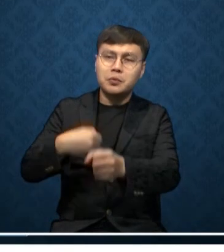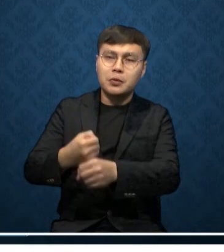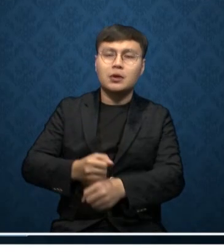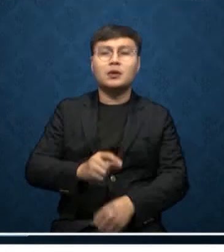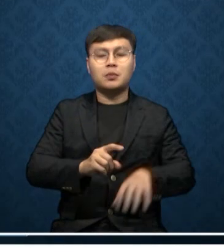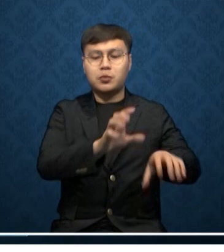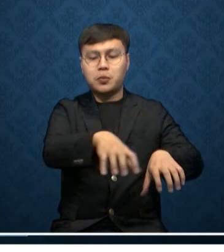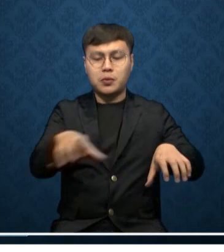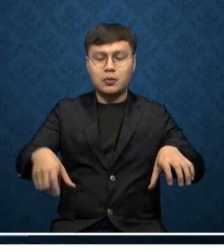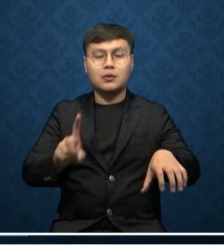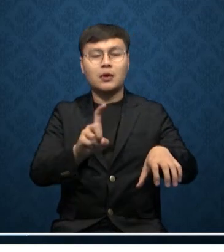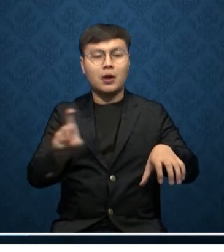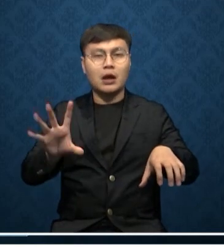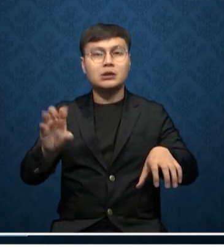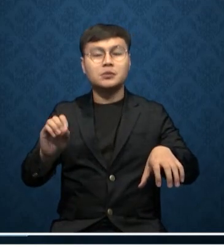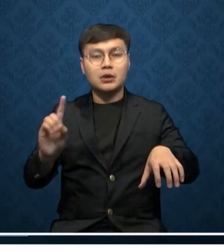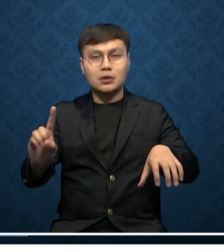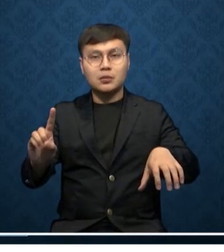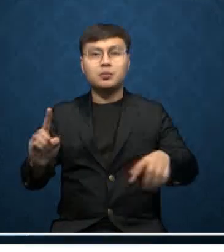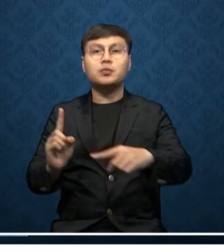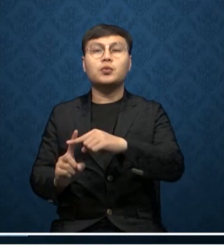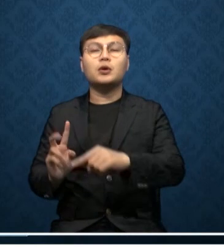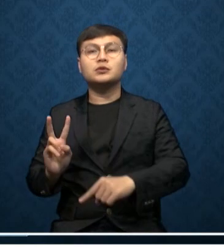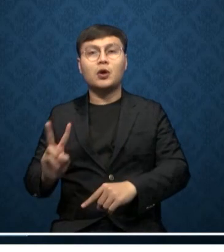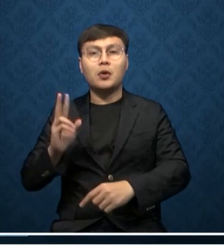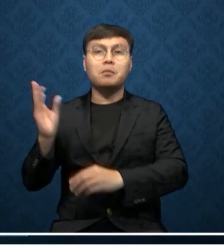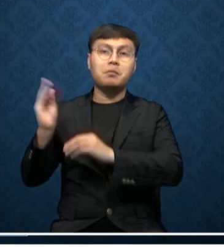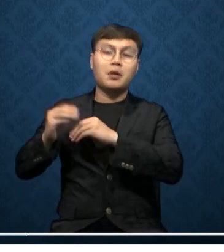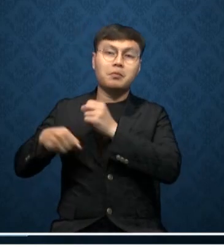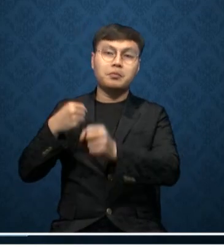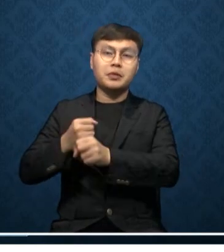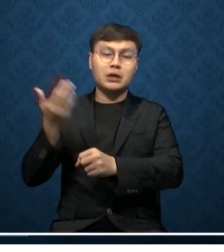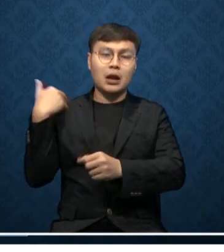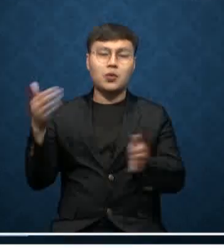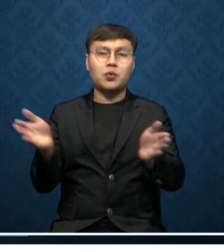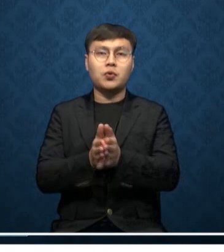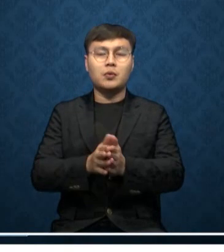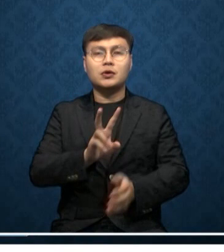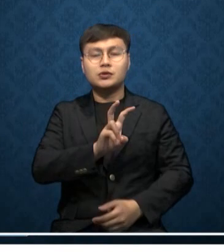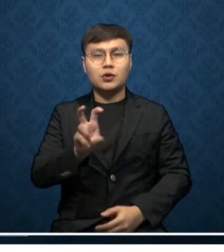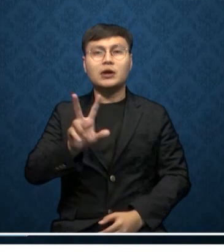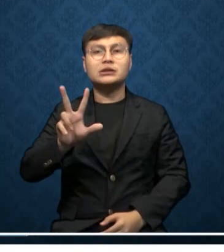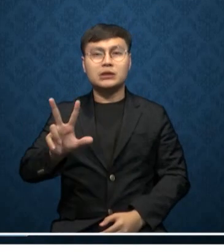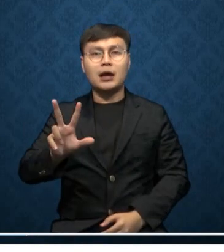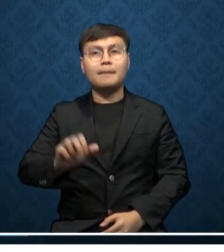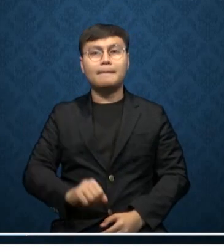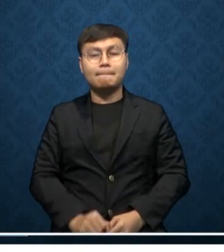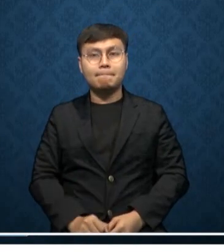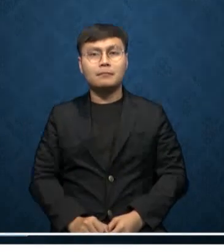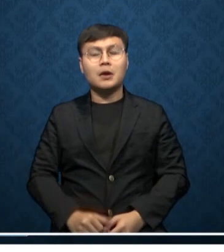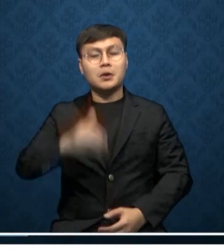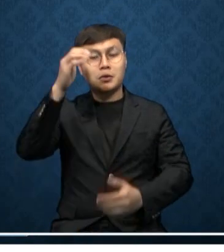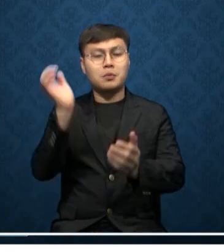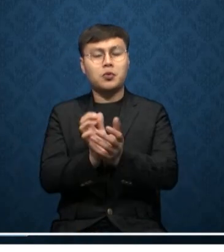บวก 52เ่อที่เพิ่มขึ้นมาในปีที่แล้วนะรวมเป็น203แห่งเท่านั้นเองเอ่อสถานี